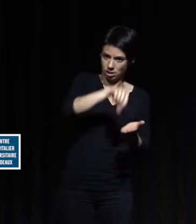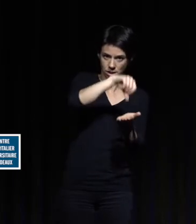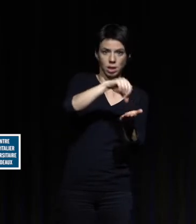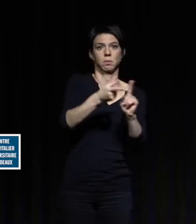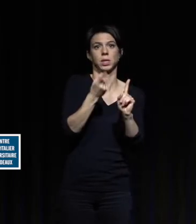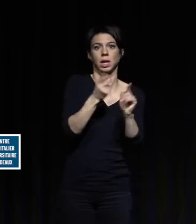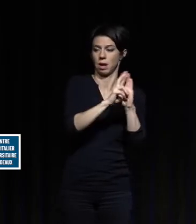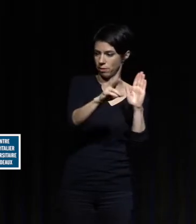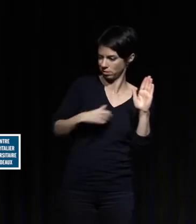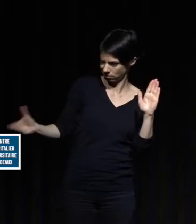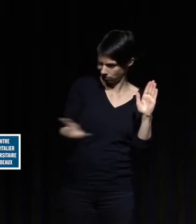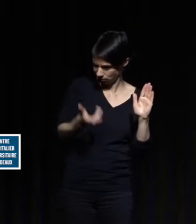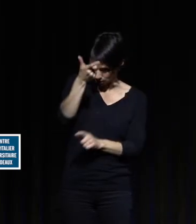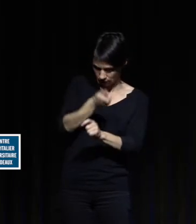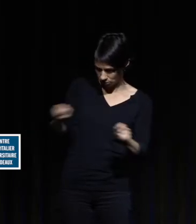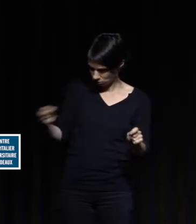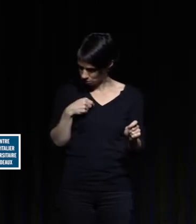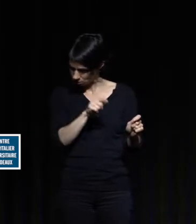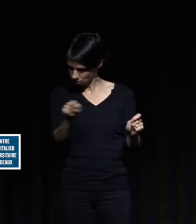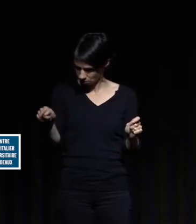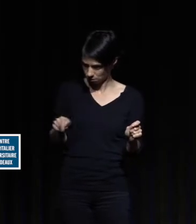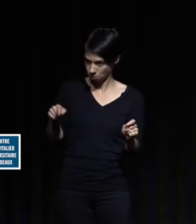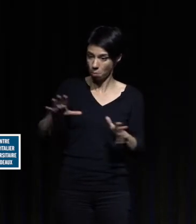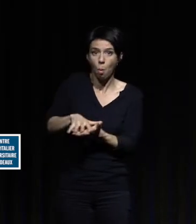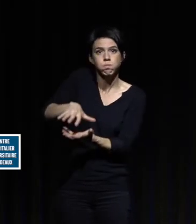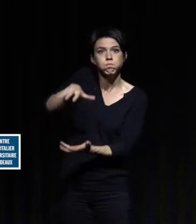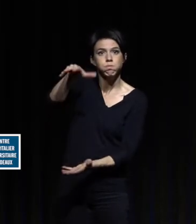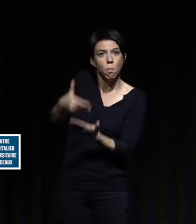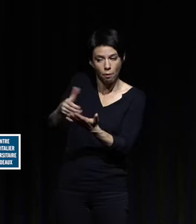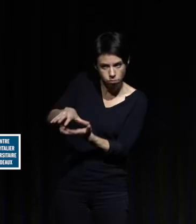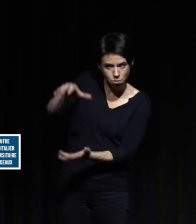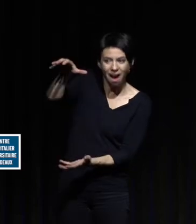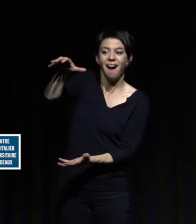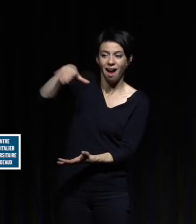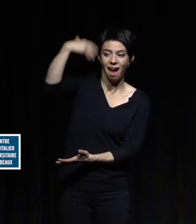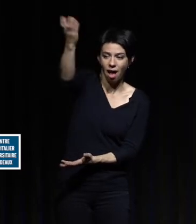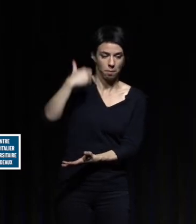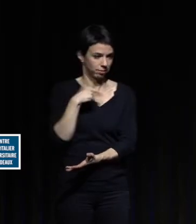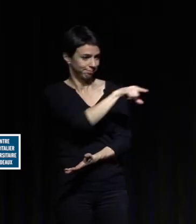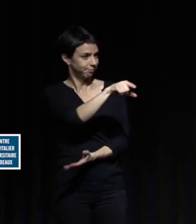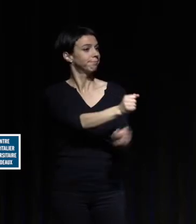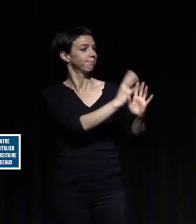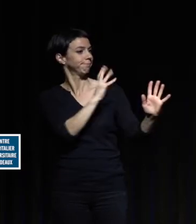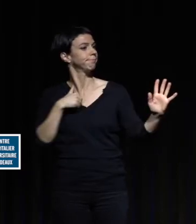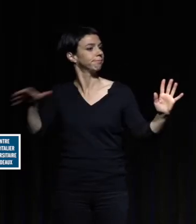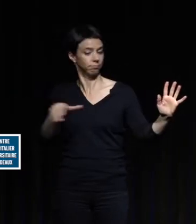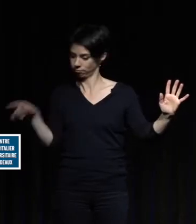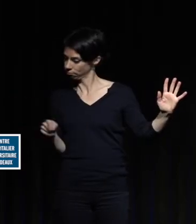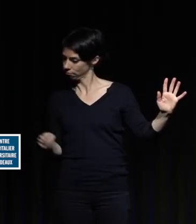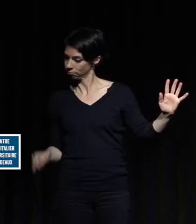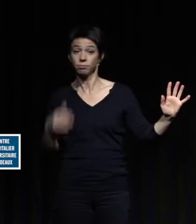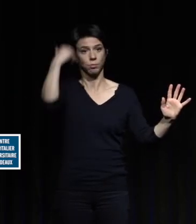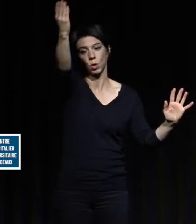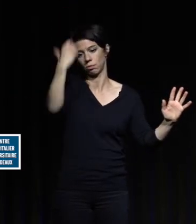pour essayer de leur proposer la meilleure prise en charge ou disons la moins mauvaise. En ce qui concerne les régimes alimentaires, il y avait dans